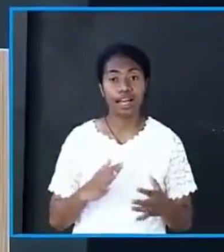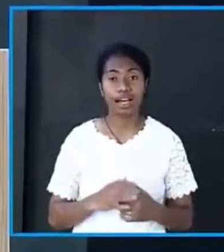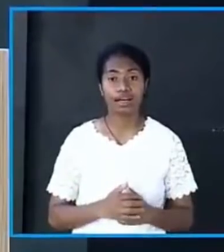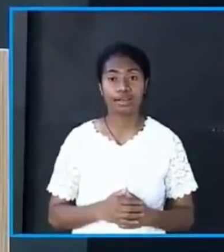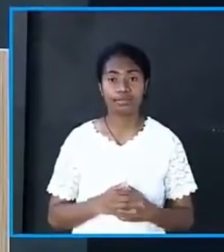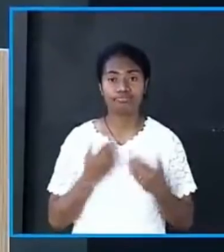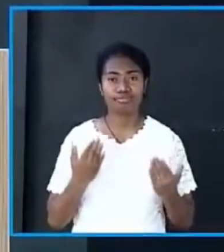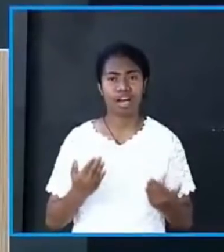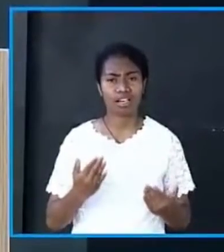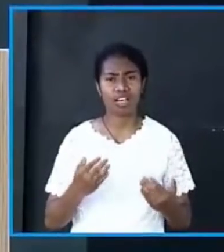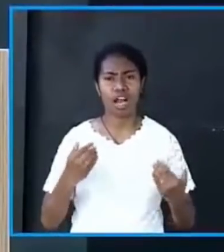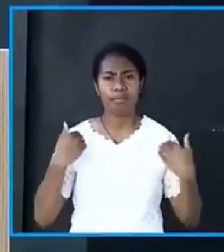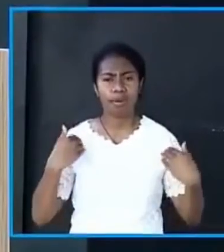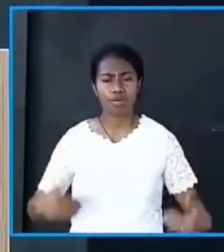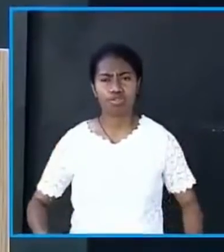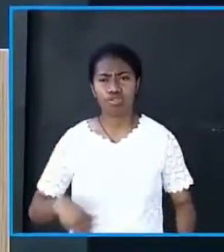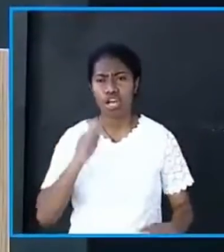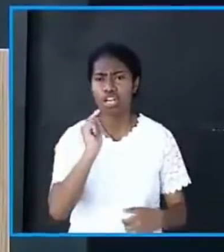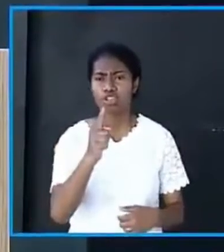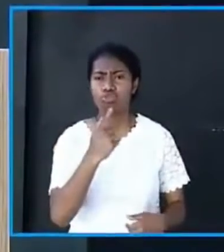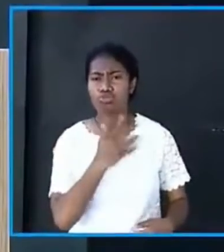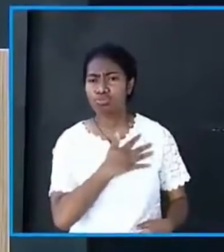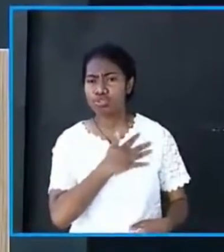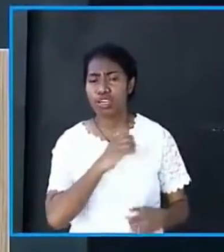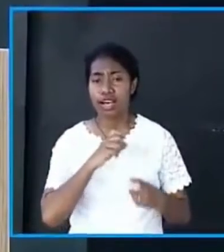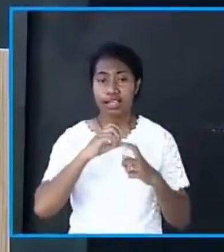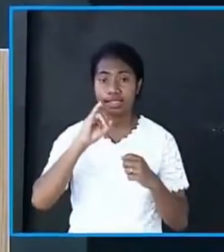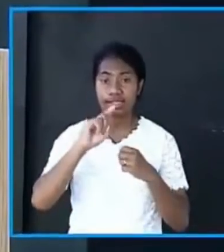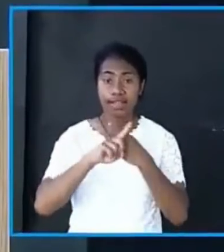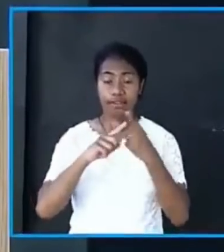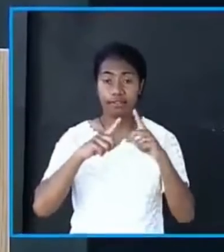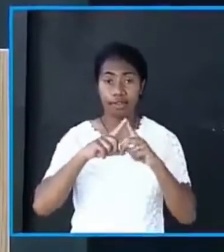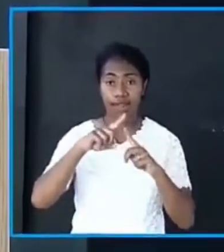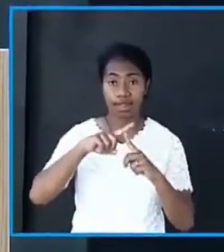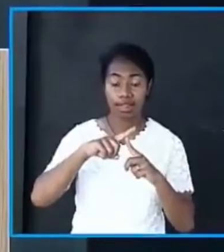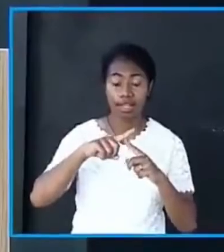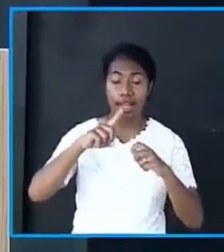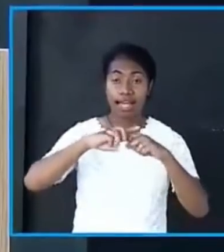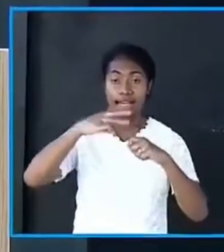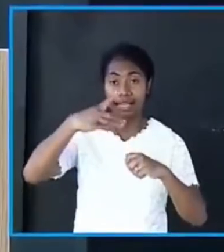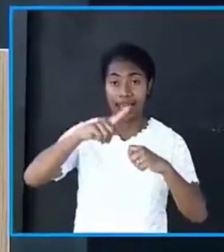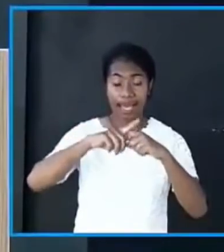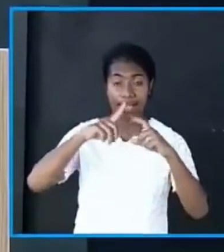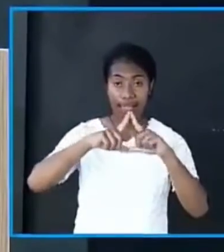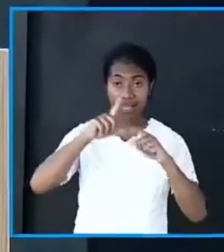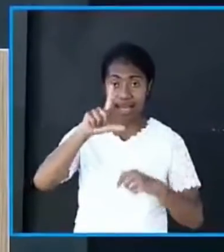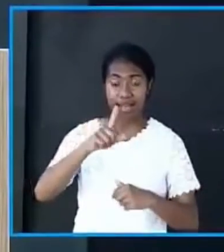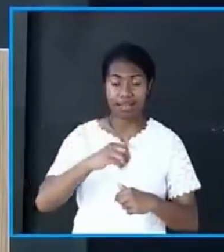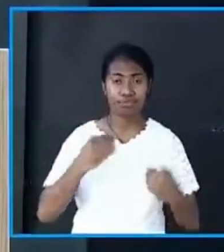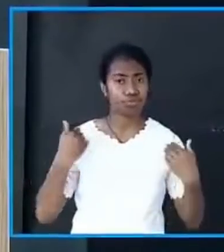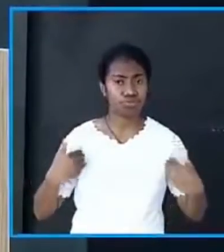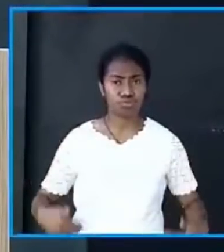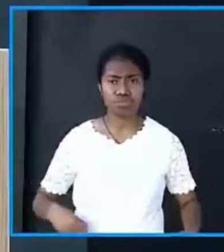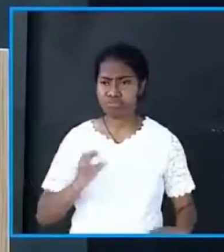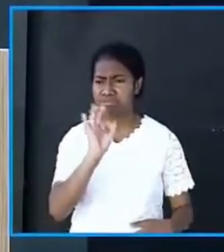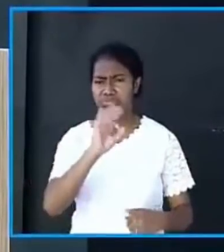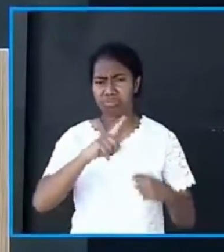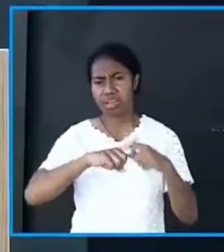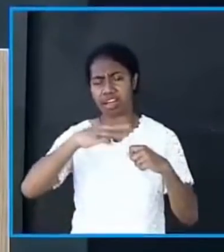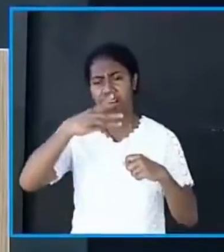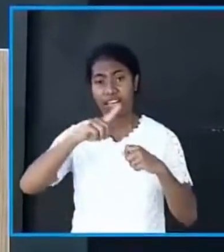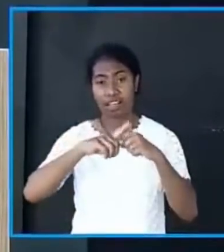matte manusia itu punya sifat namanya sifat kekal tubuh ini tidak kekal karena